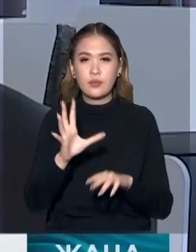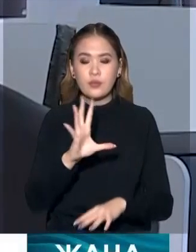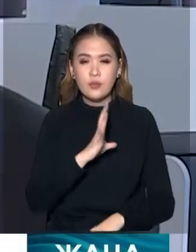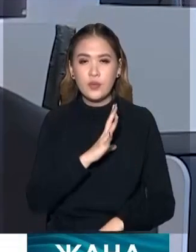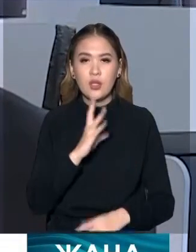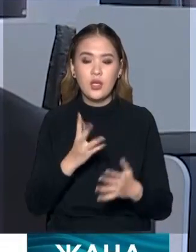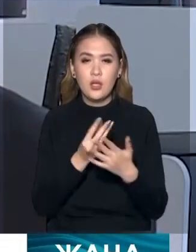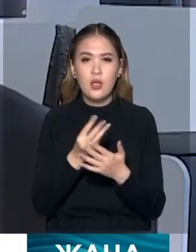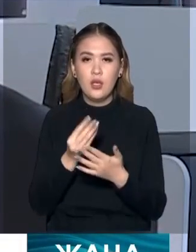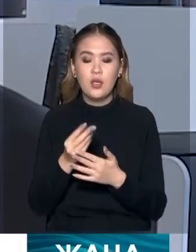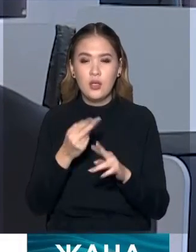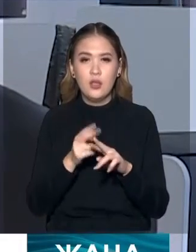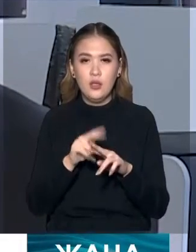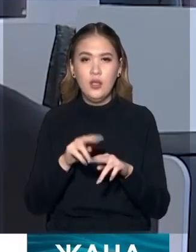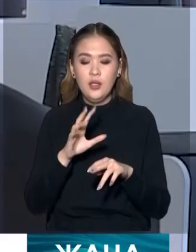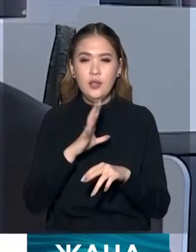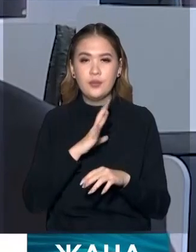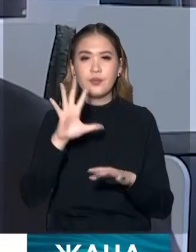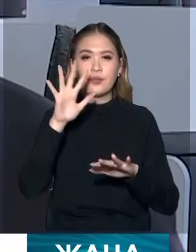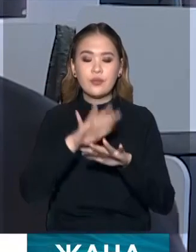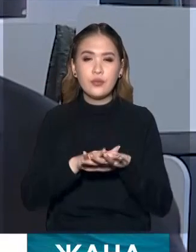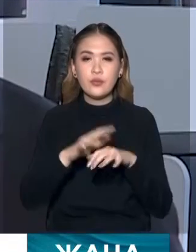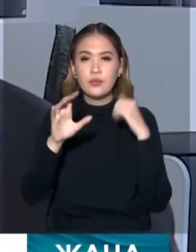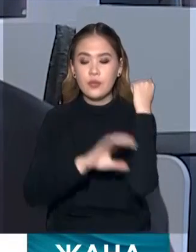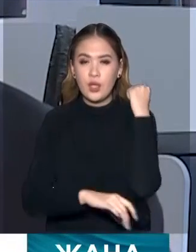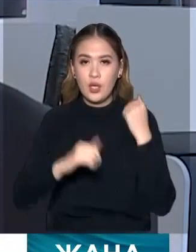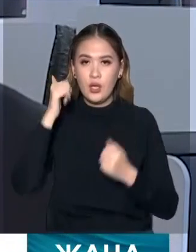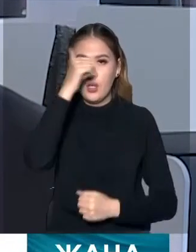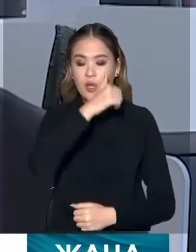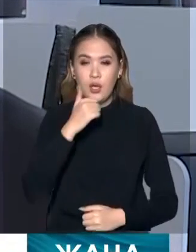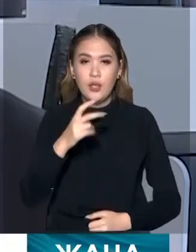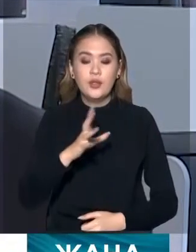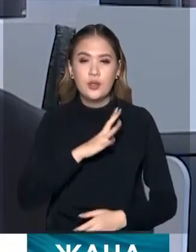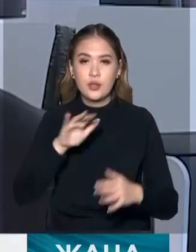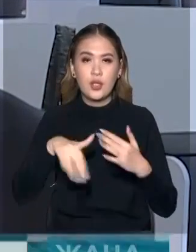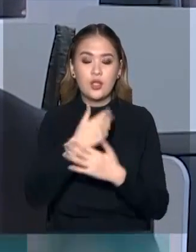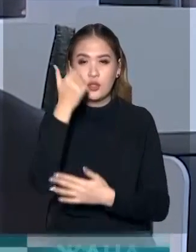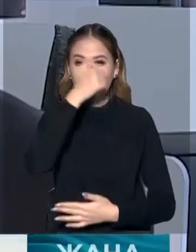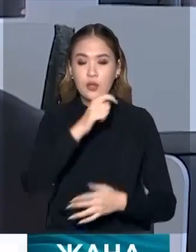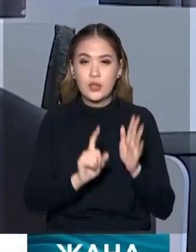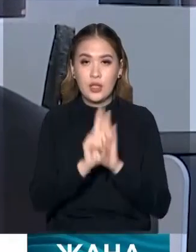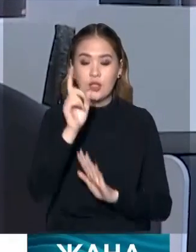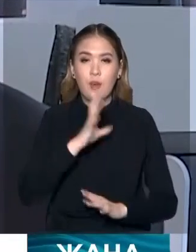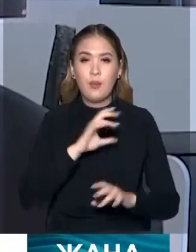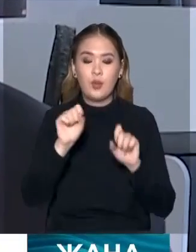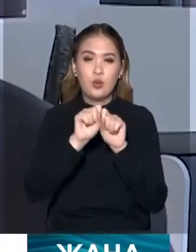тәркіленген қаражат жолданды. Мердігер компания жылдың аяғында осы құрылысты аяқтап, жаңа жылдан бастап оқушылар